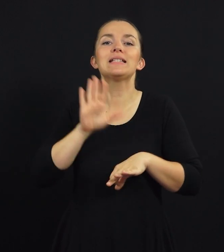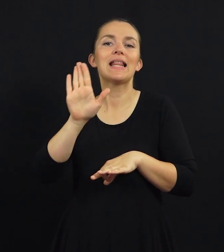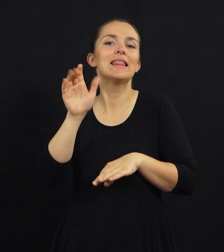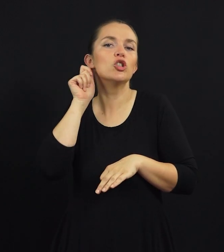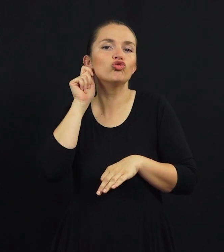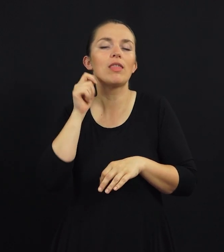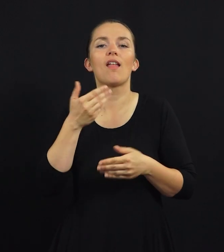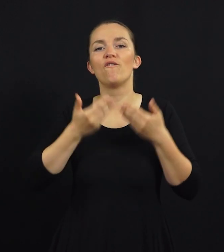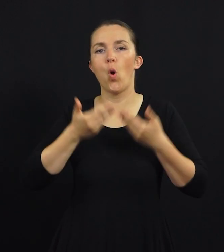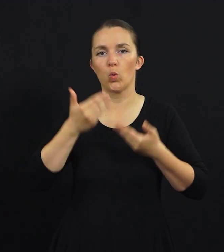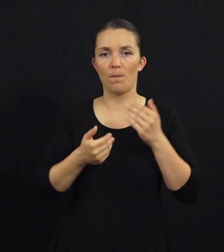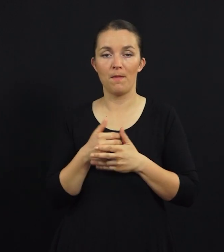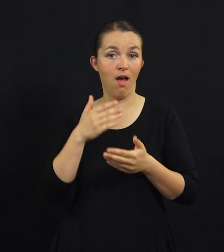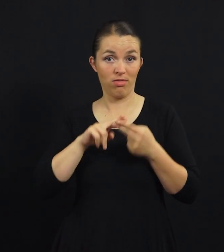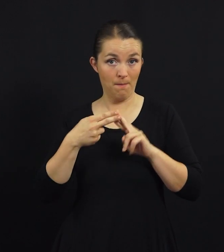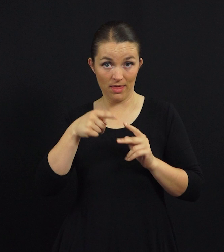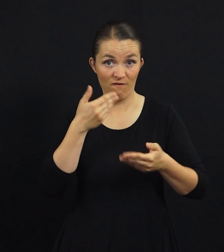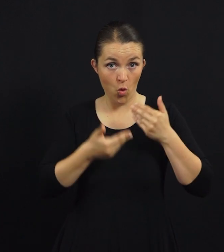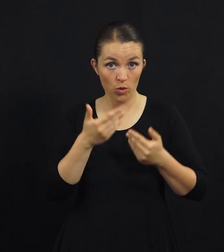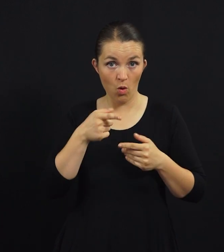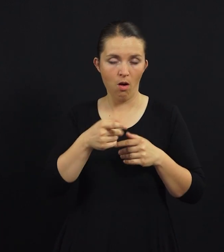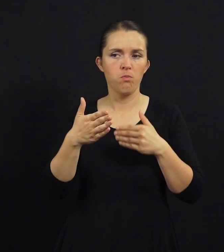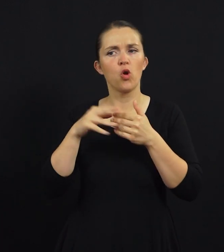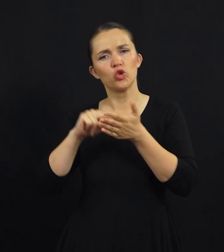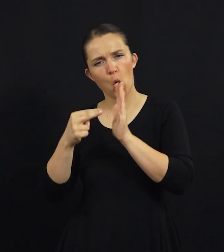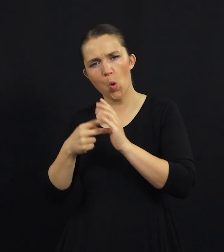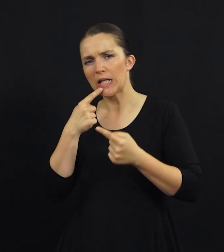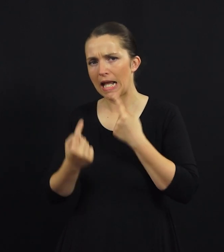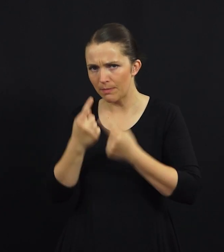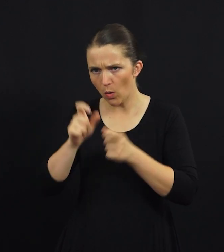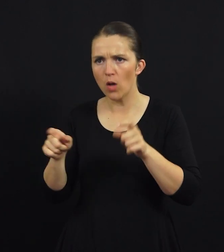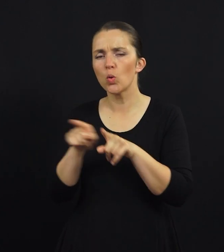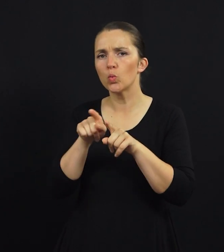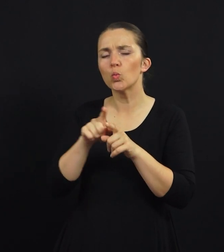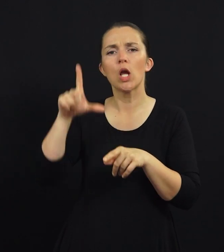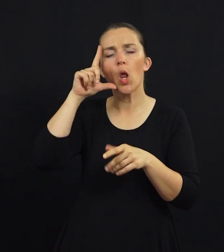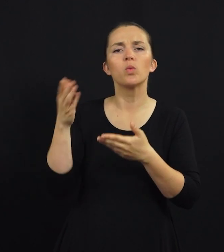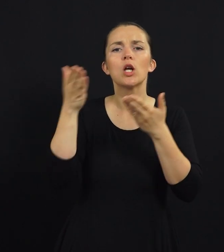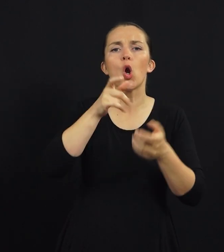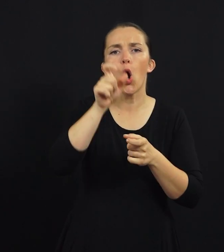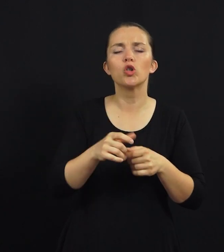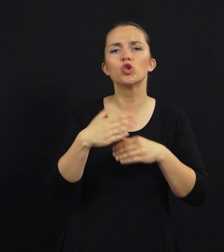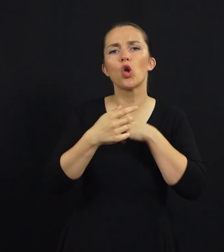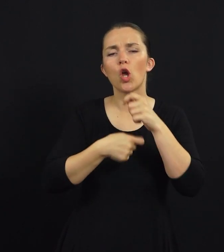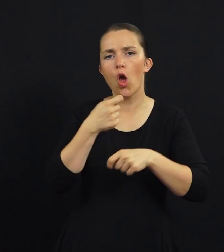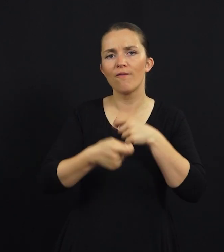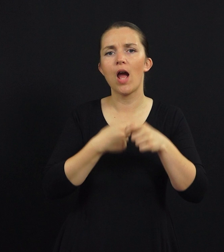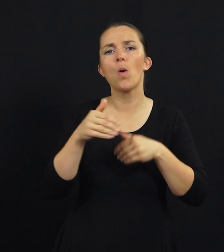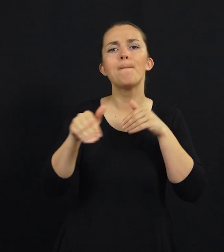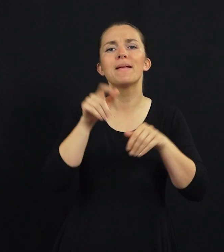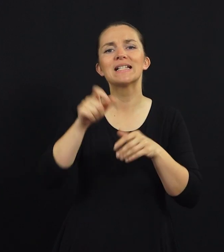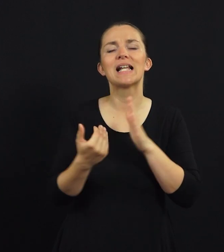prvi predsedničin forum. Namen foruma, na katerem je poleg strokovnih razpravljavcev tudi osrednji gost